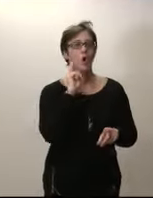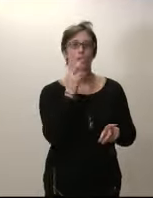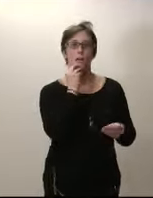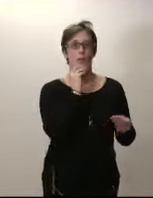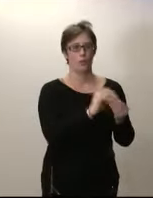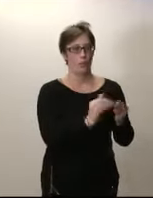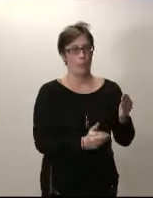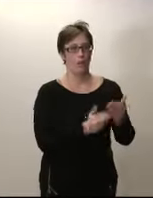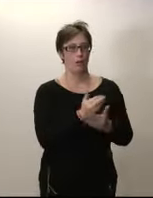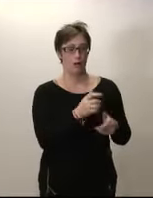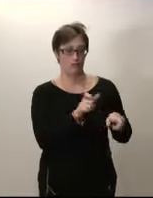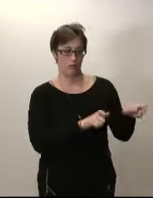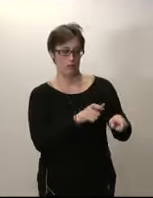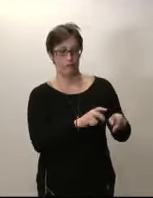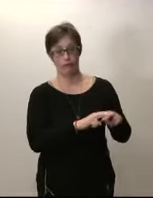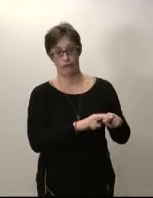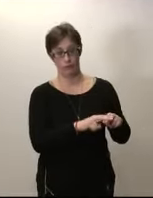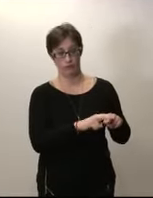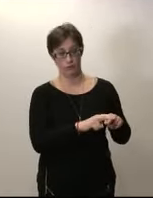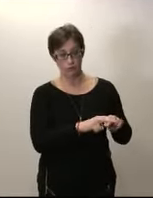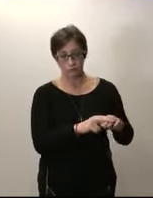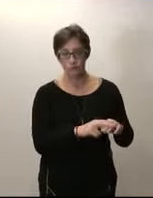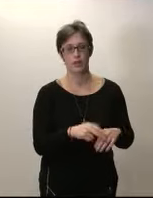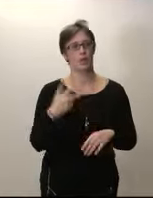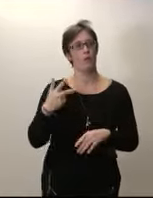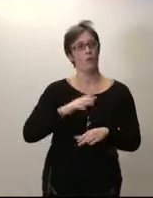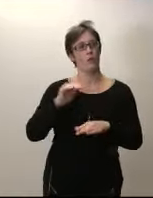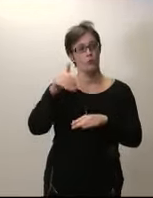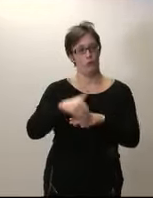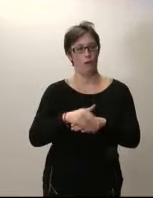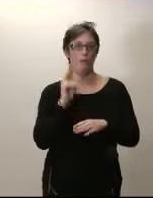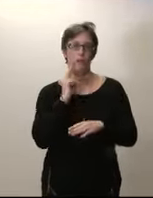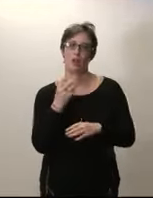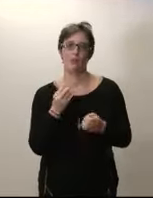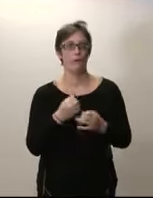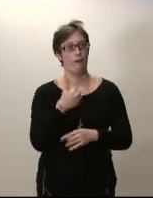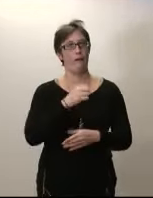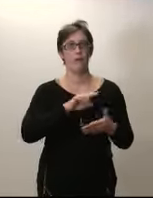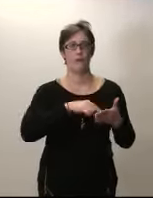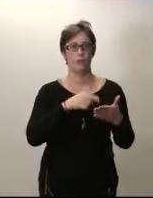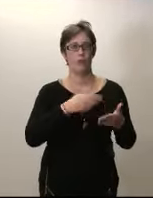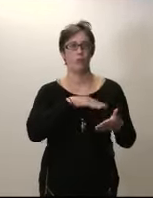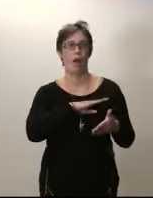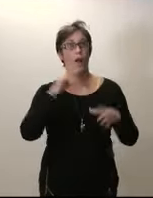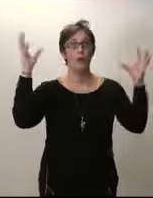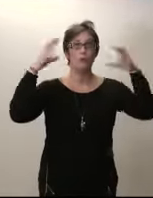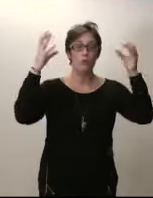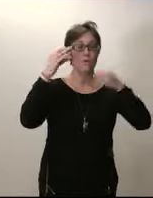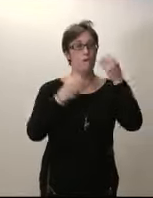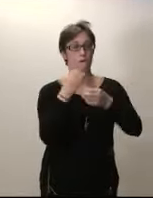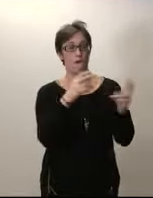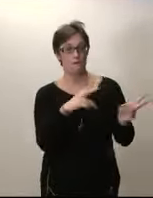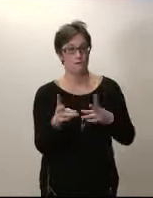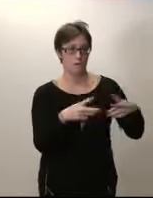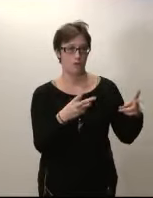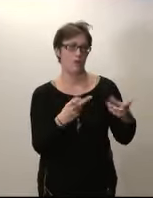public. Il restait donc 3 décollages le soir. En général, sur les 3, il y en avait au moins un qui était annulé parce qu'il y avait trop de pluie ou trop de vent, etc. Et donc, finalement, c'est